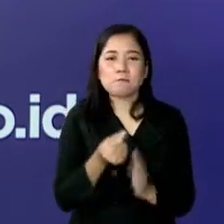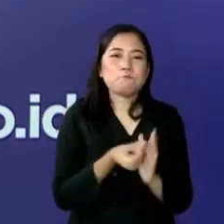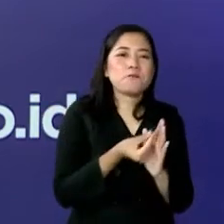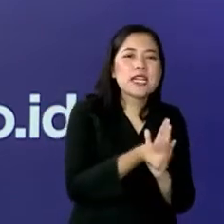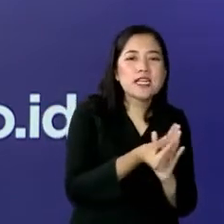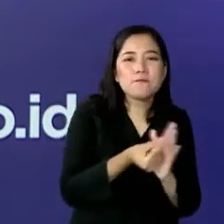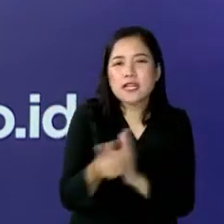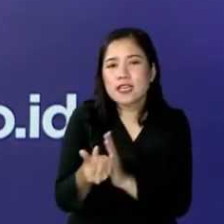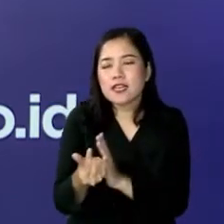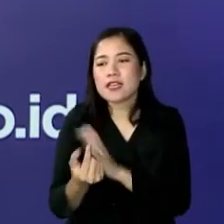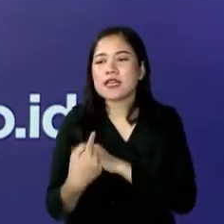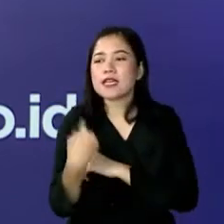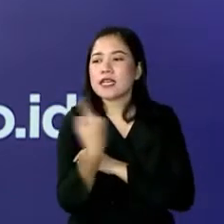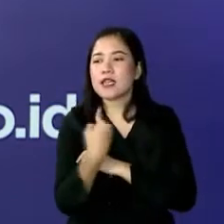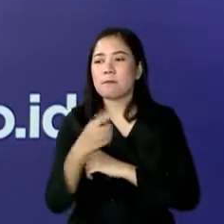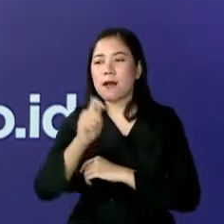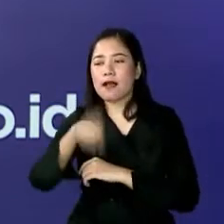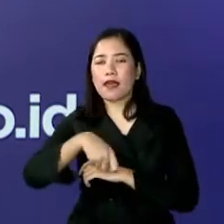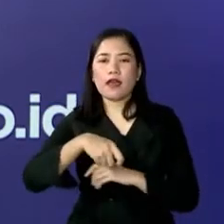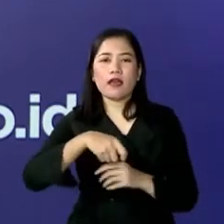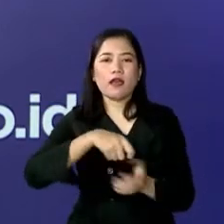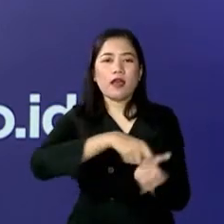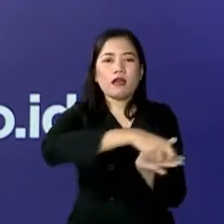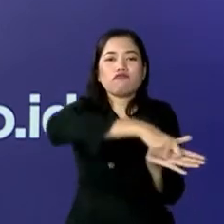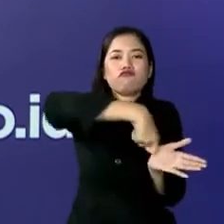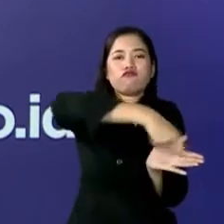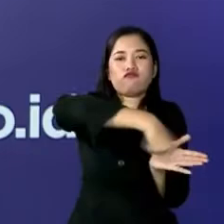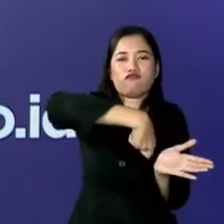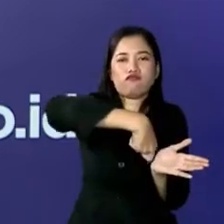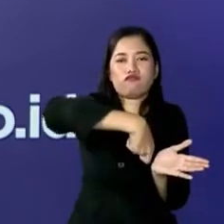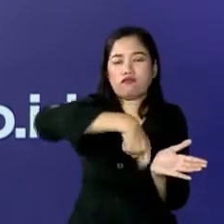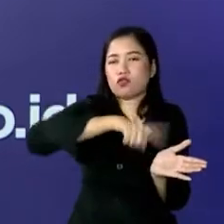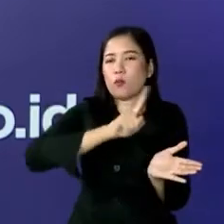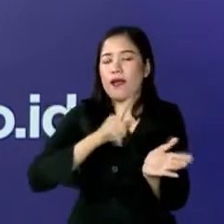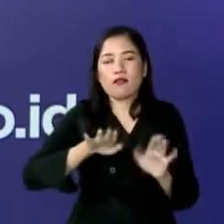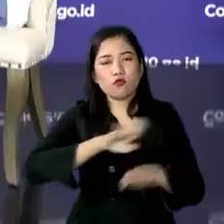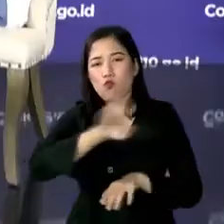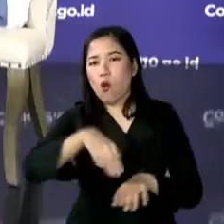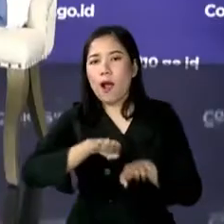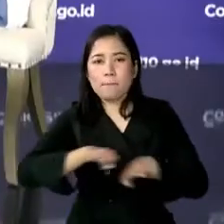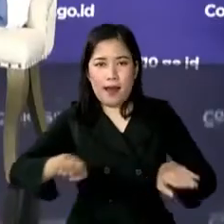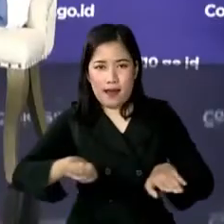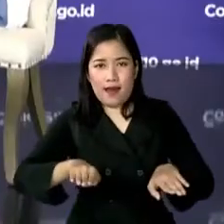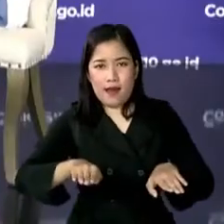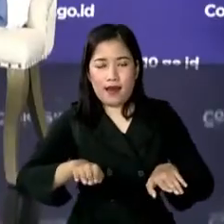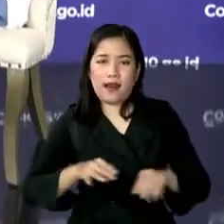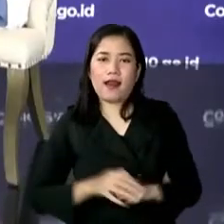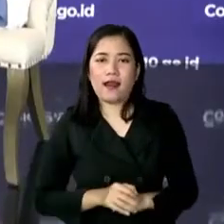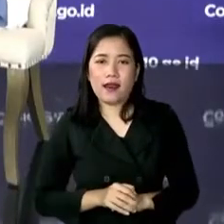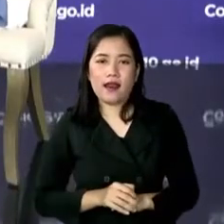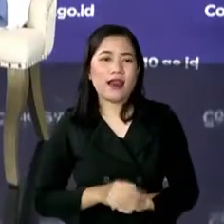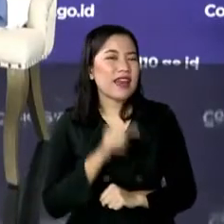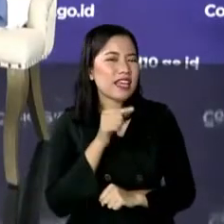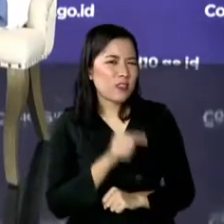kita mencoba menggunakan uang tronic untuk semua lebih aman Nah itu juga bagian daripada bagaimana kita